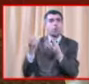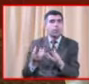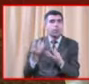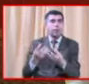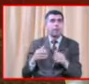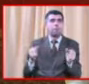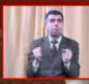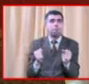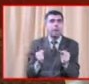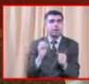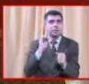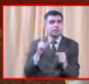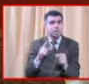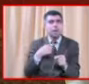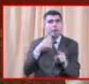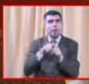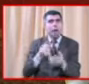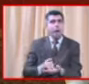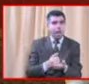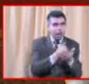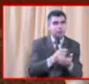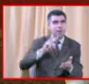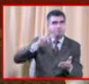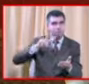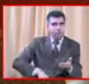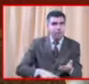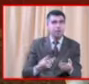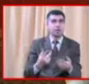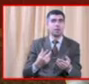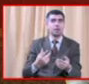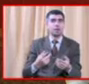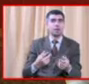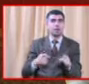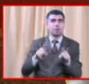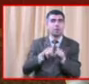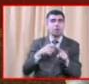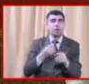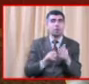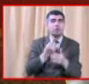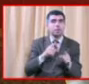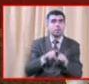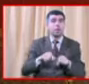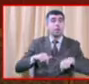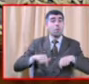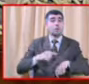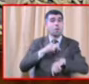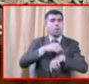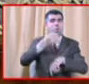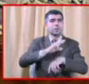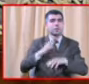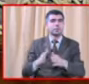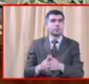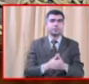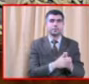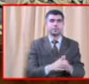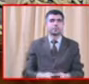نحسنوا من جودة البناء عندهم، أننا نمكنوهم من البناء. السيد الوزير، انتهى الوقت المخصص لكم.